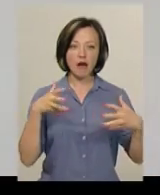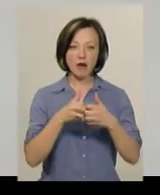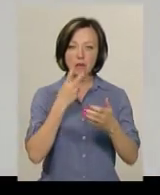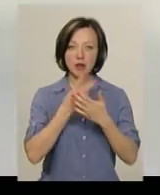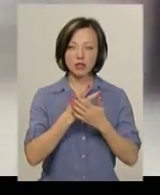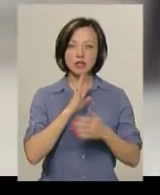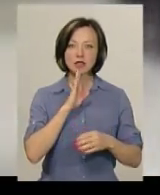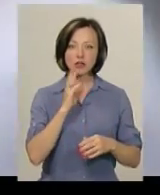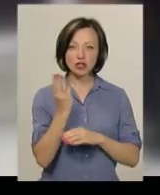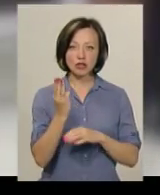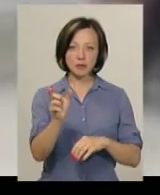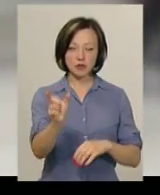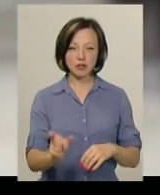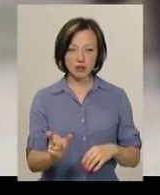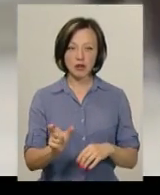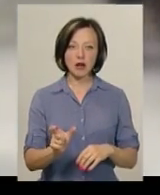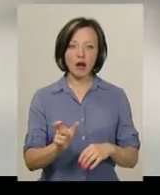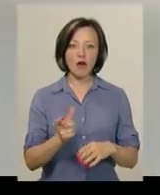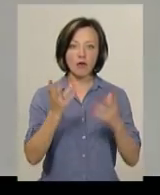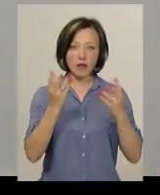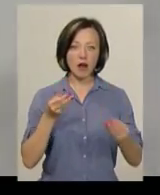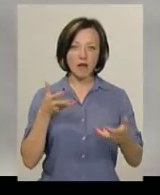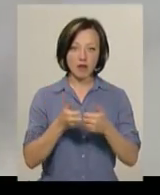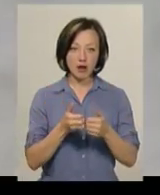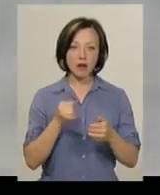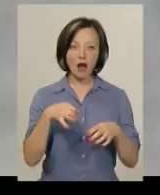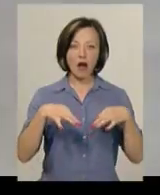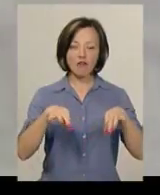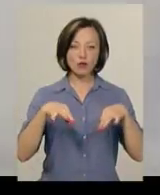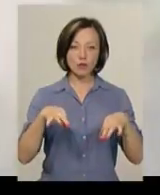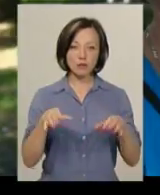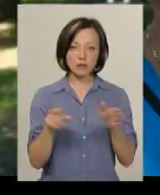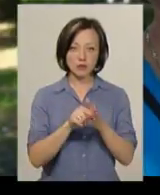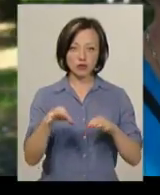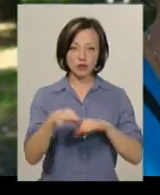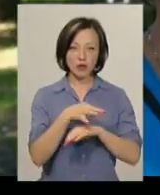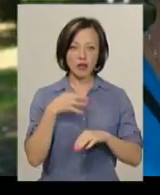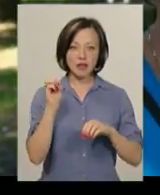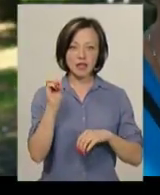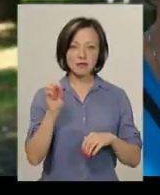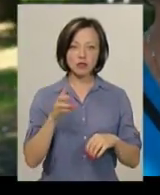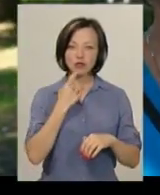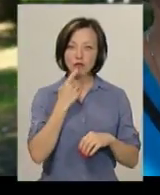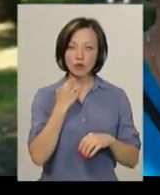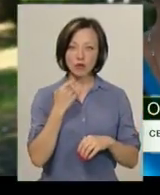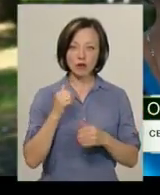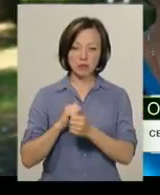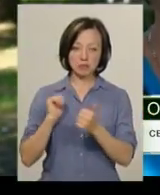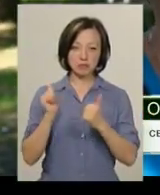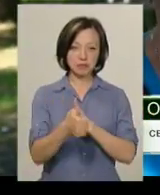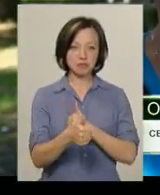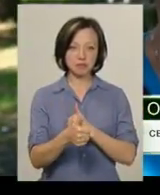бачила шепетівчанка Ольга Дудар, яка у момент ДТП їхала у автівці з чоловіком. На світлофорі, на червоне світло він нас